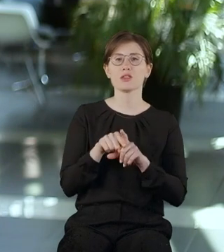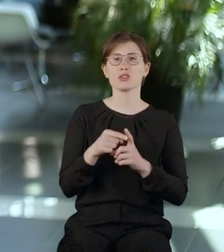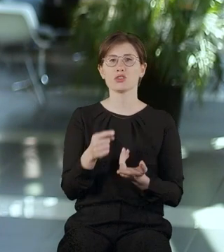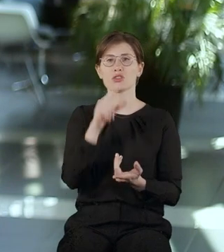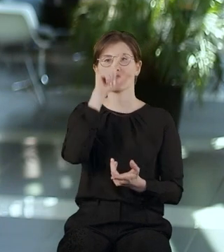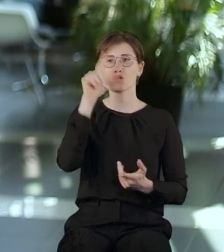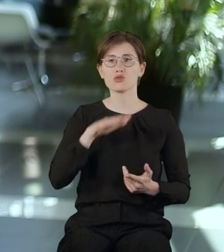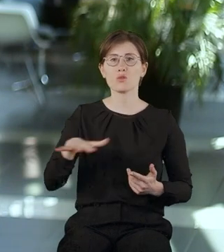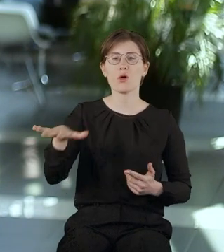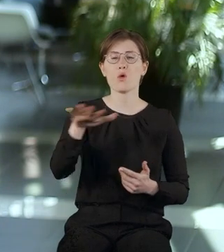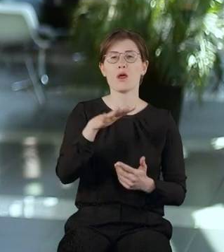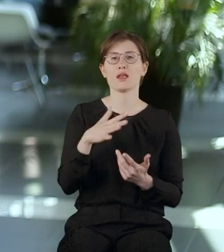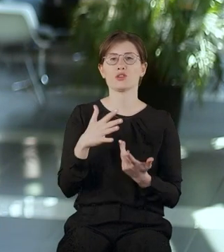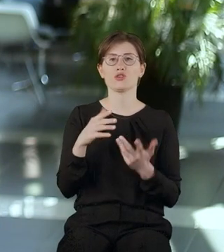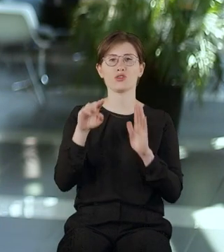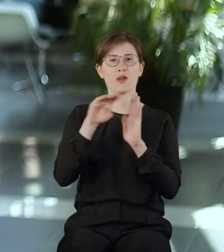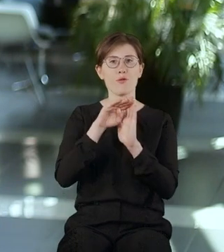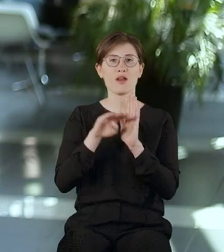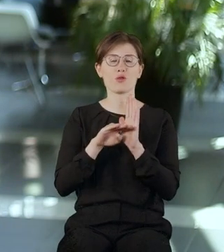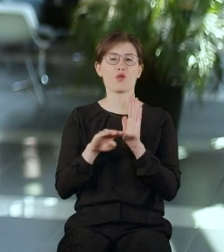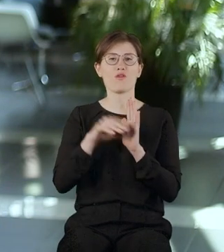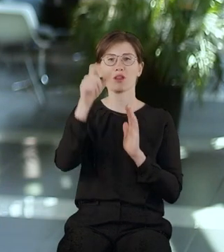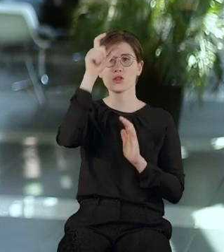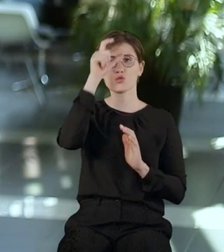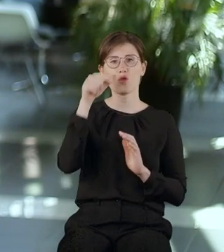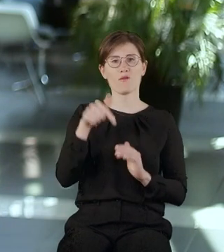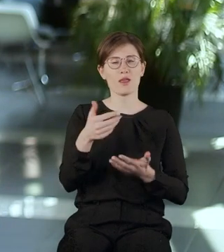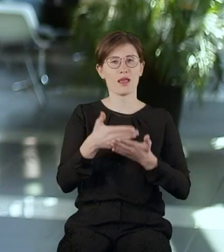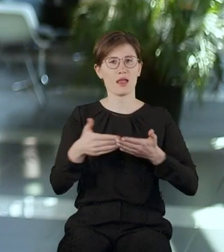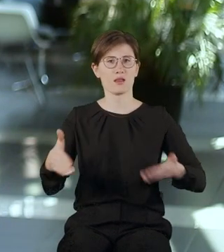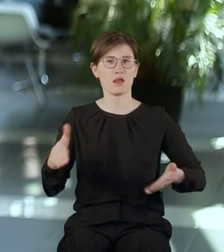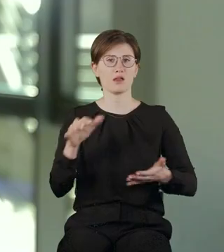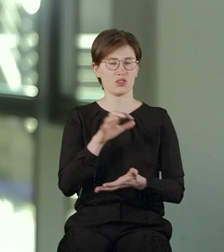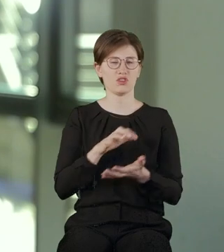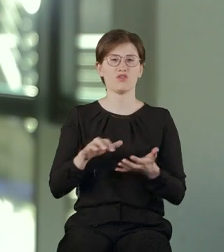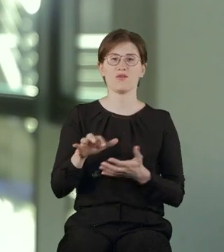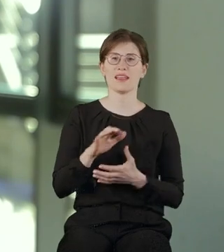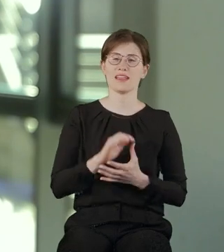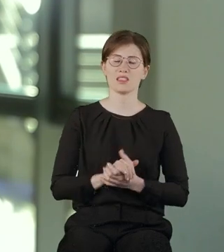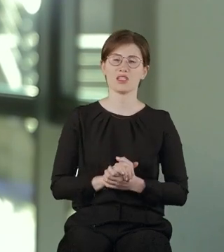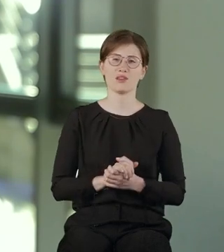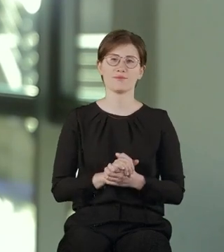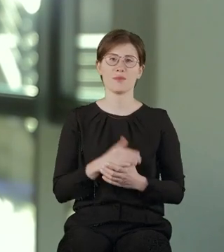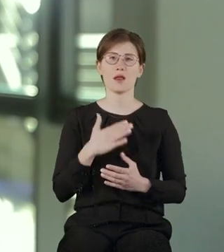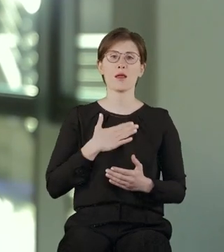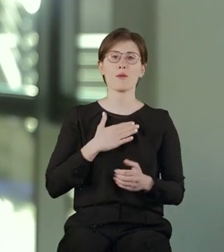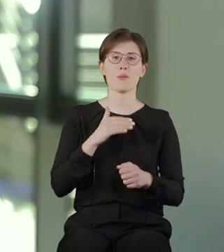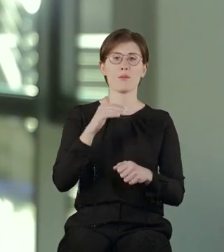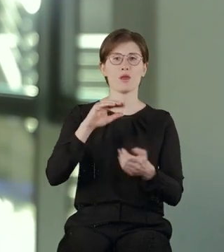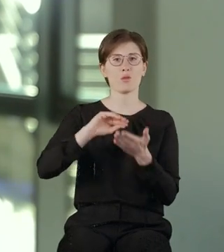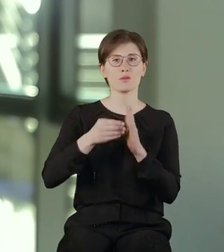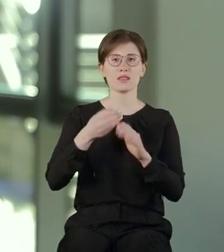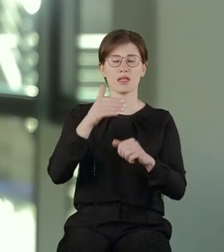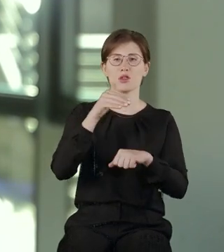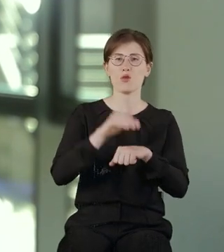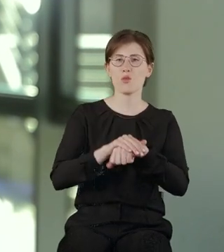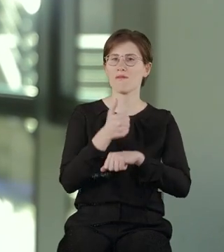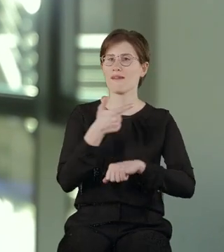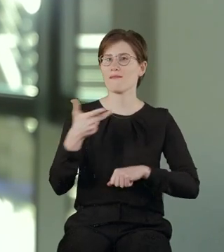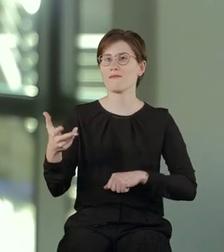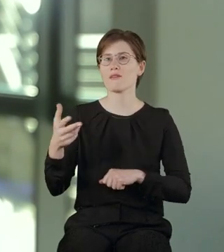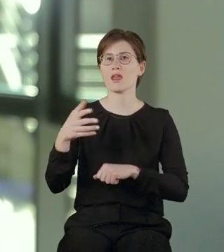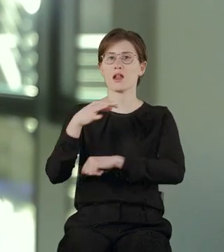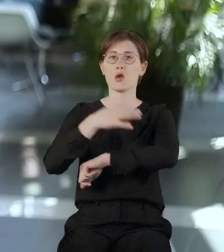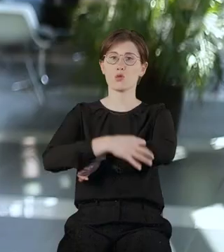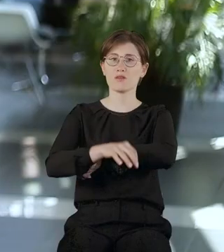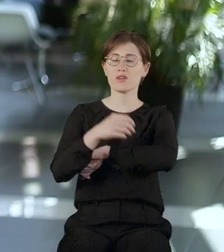uwarunkowaniami istnienia człowieka właśnie w świecie. Mamy umowy podpisane z wieloma uniwersytetami